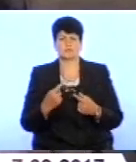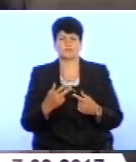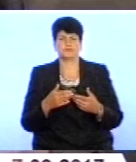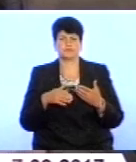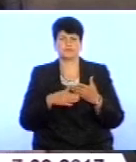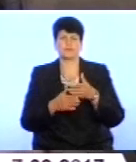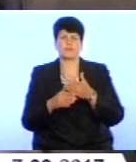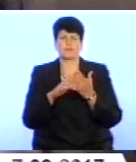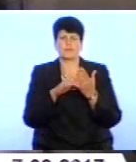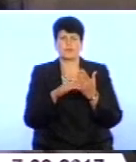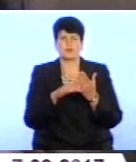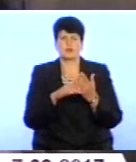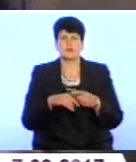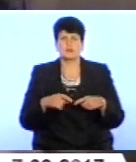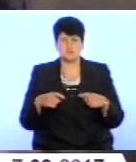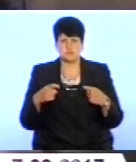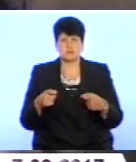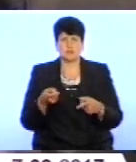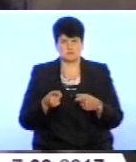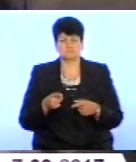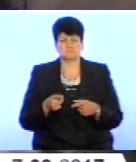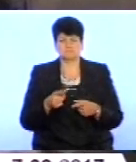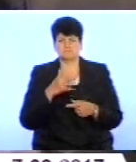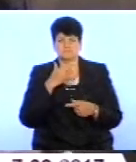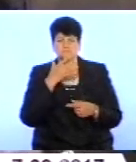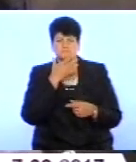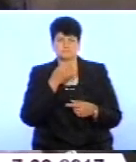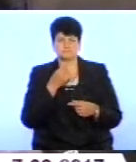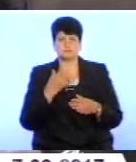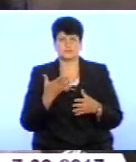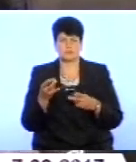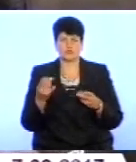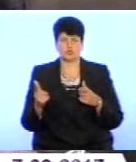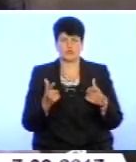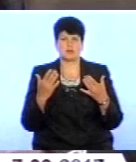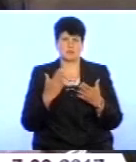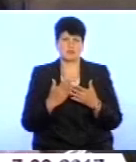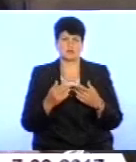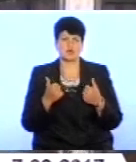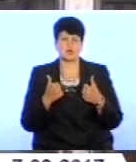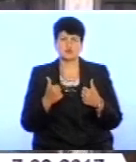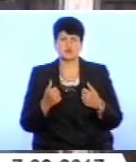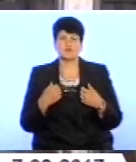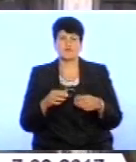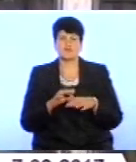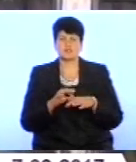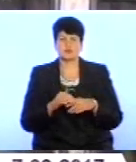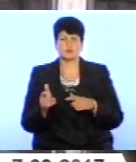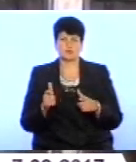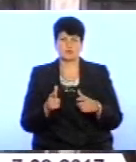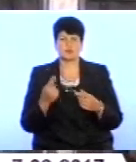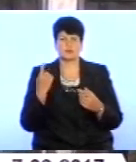плече, побігали. Ну, дійсно, на славу, і треба готуватись і мати хорошу фізичну підготовку. Низький